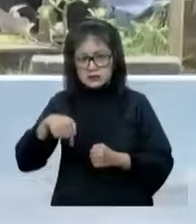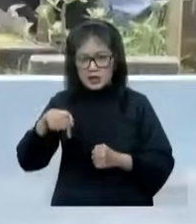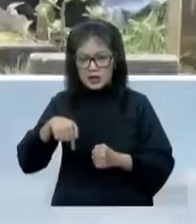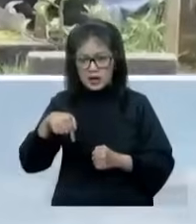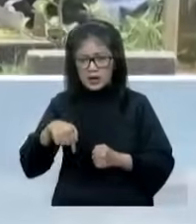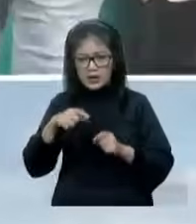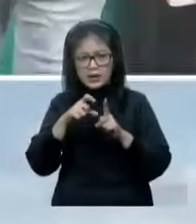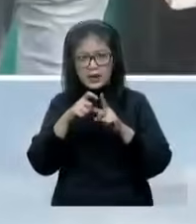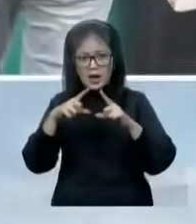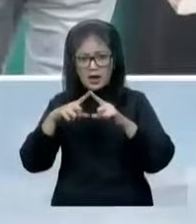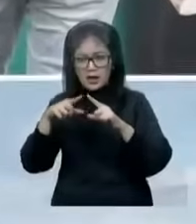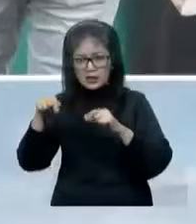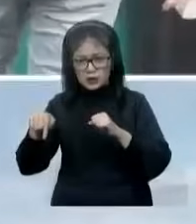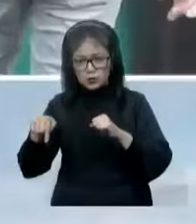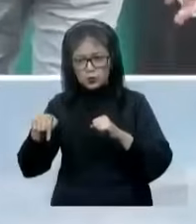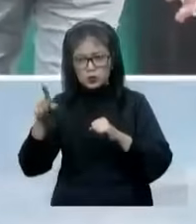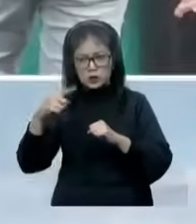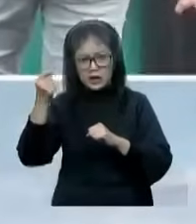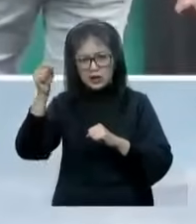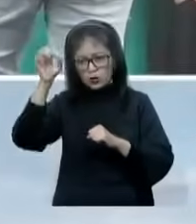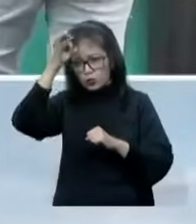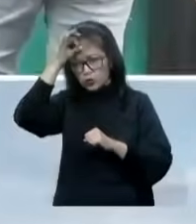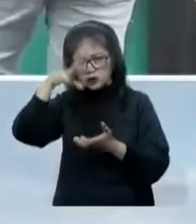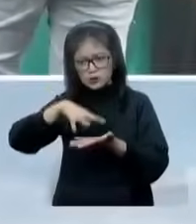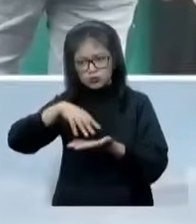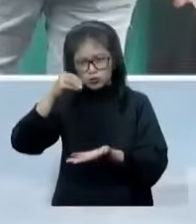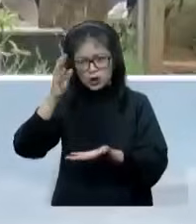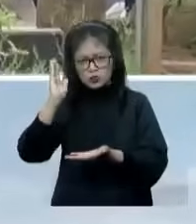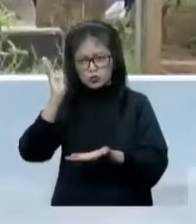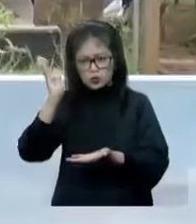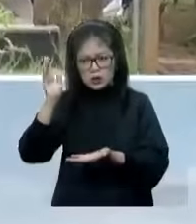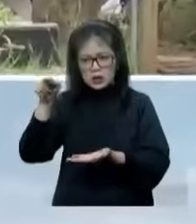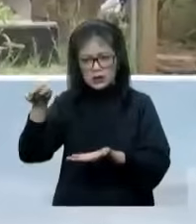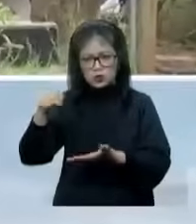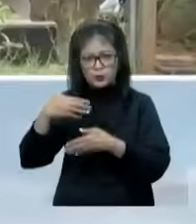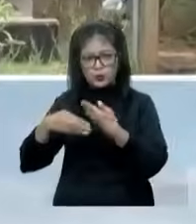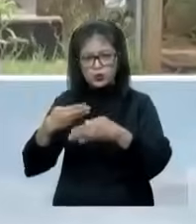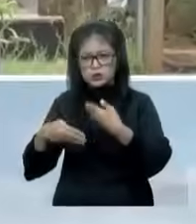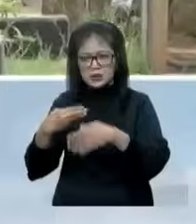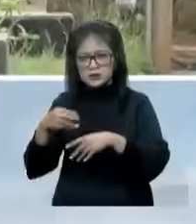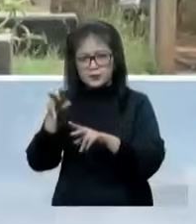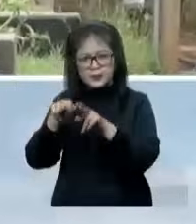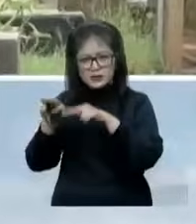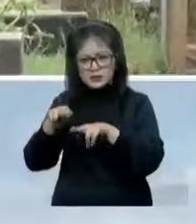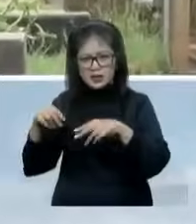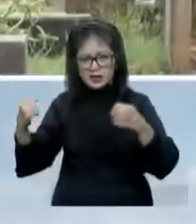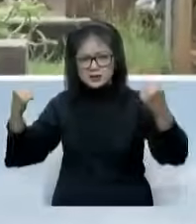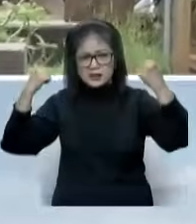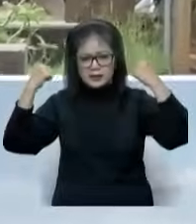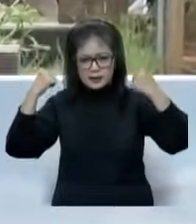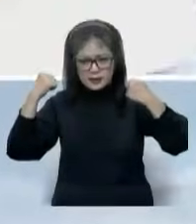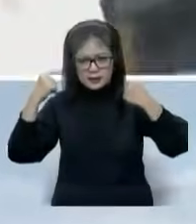Da sudah berada di Polda Metro Jaya dan sedang dilakukan e pemeriksaan kesehatan